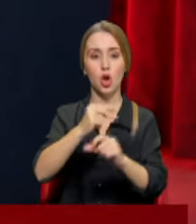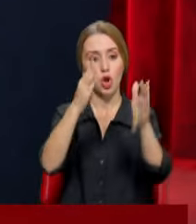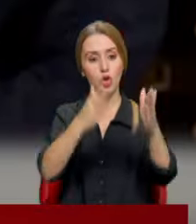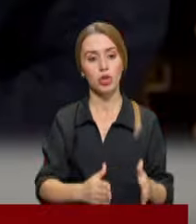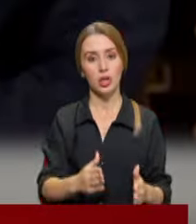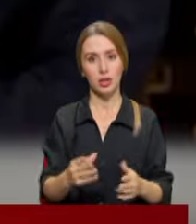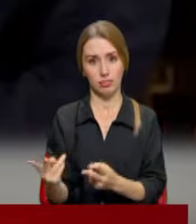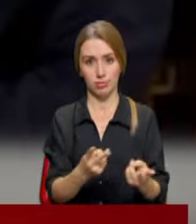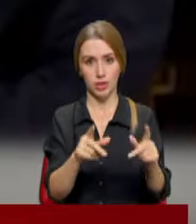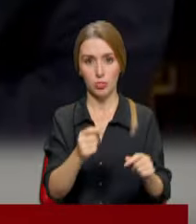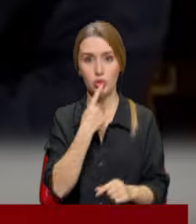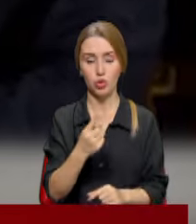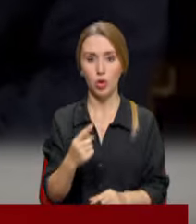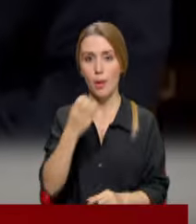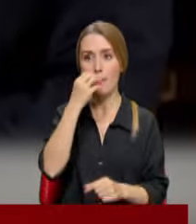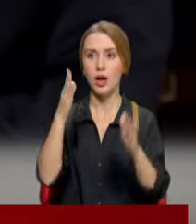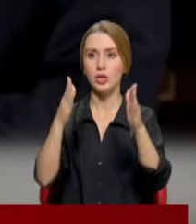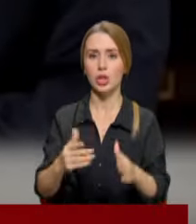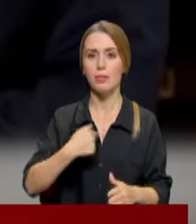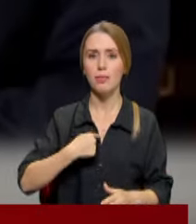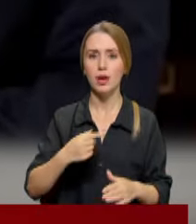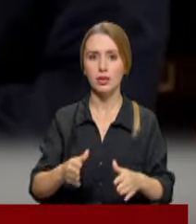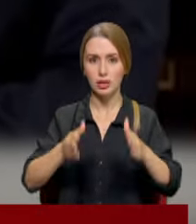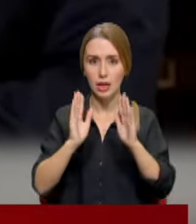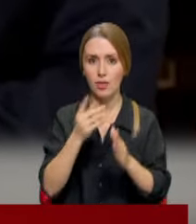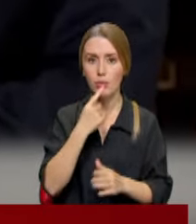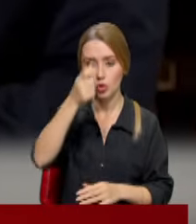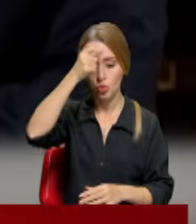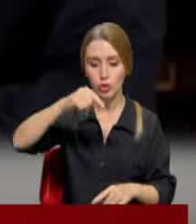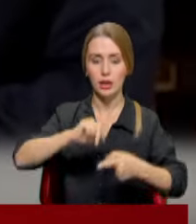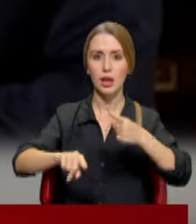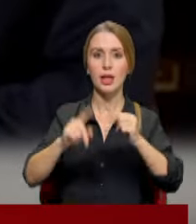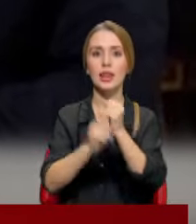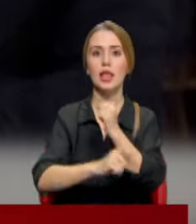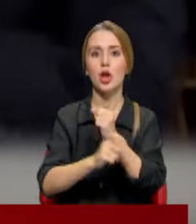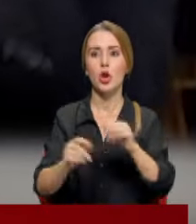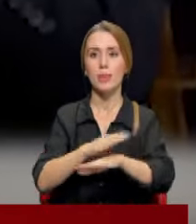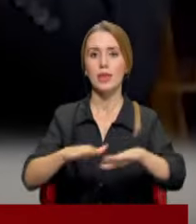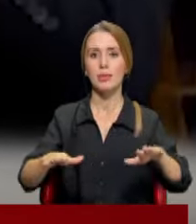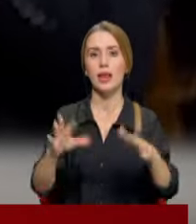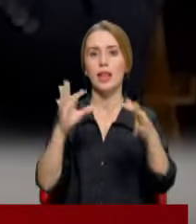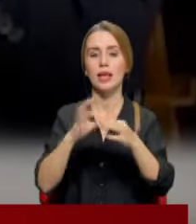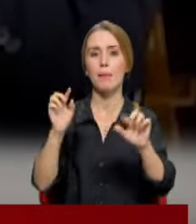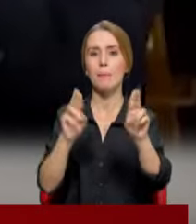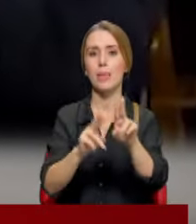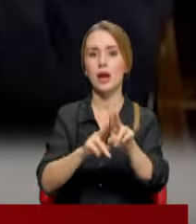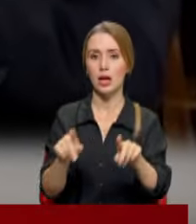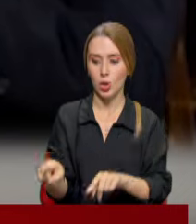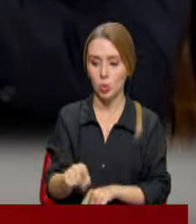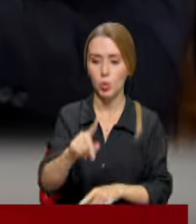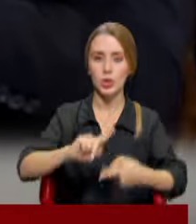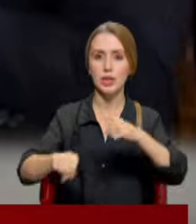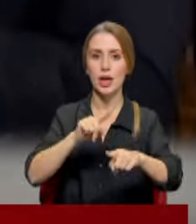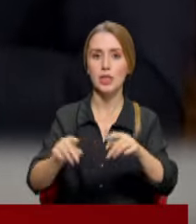göze aldık diyor. Sayın Bahçeli'nin sözümün arkasındayım lafı Türkiye'de terör vesayetini bitirmeye yönelik. PKK'nın bir Kürt siyasi hareketi